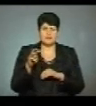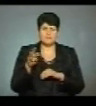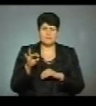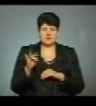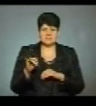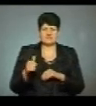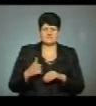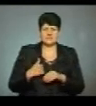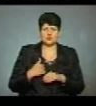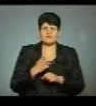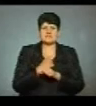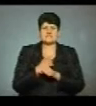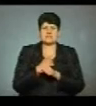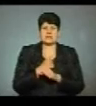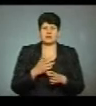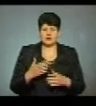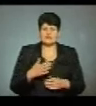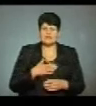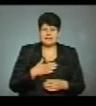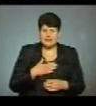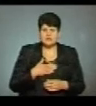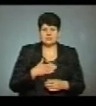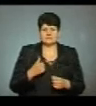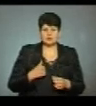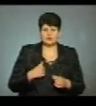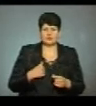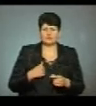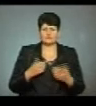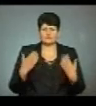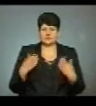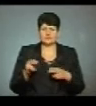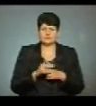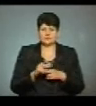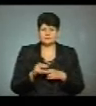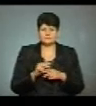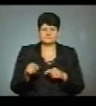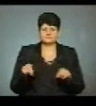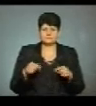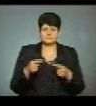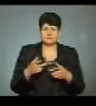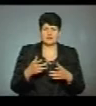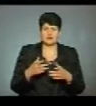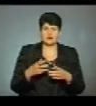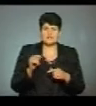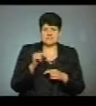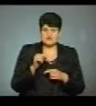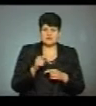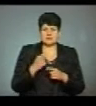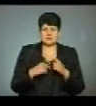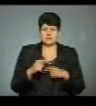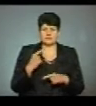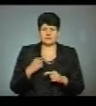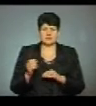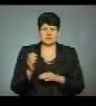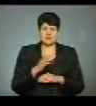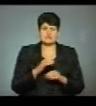воєнний санаторій, де наші воєнні відпочивають, реабілітуються, проходять реабілітацію, набираються сил, звідти назад